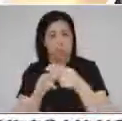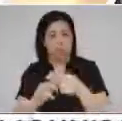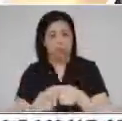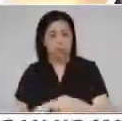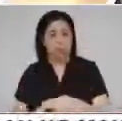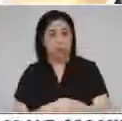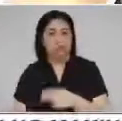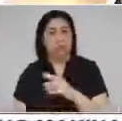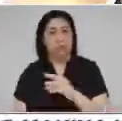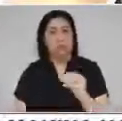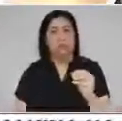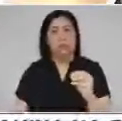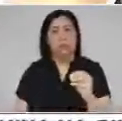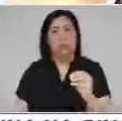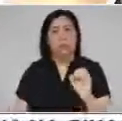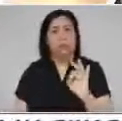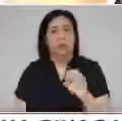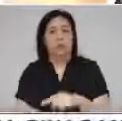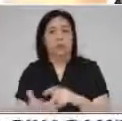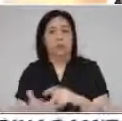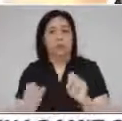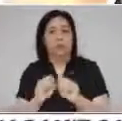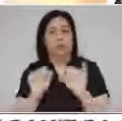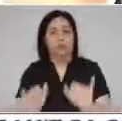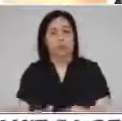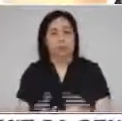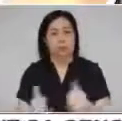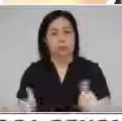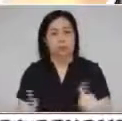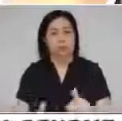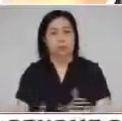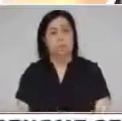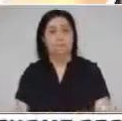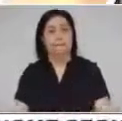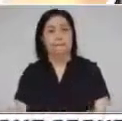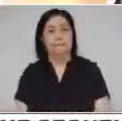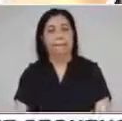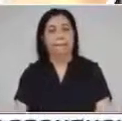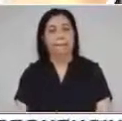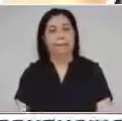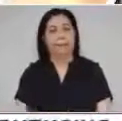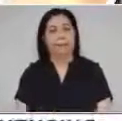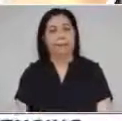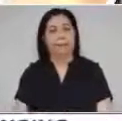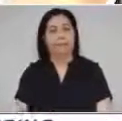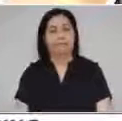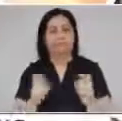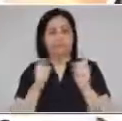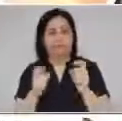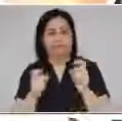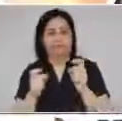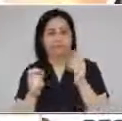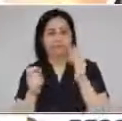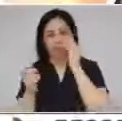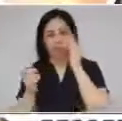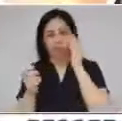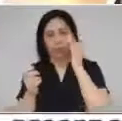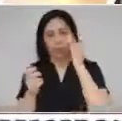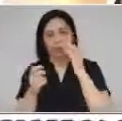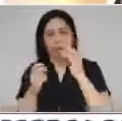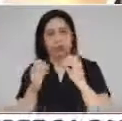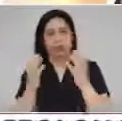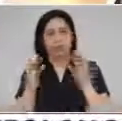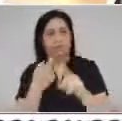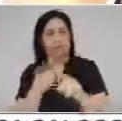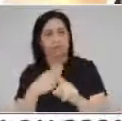dahil dumadami sa lansangan ang mga nanlilimos ngayon? Ayan, isa pa yan, ano? At sa